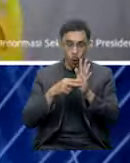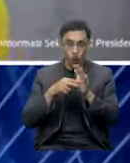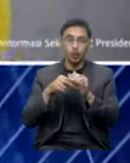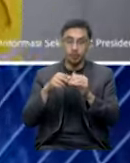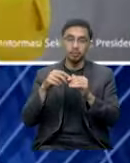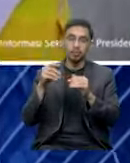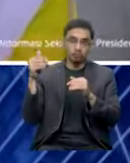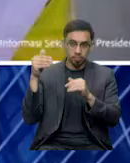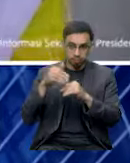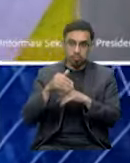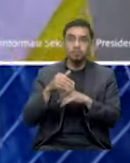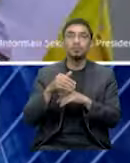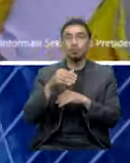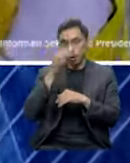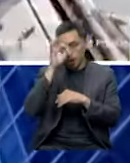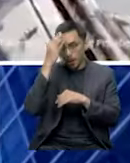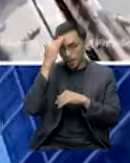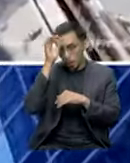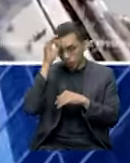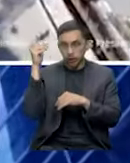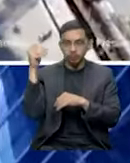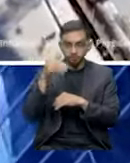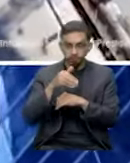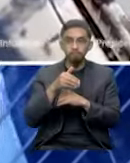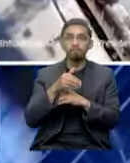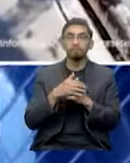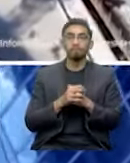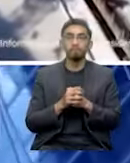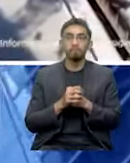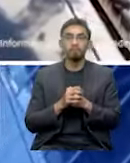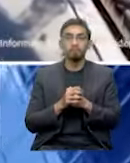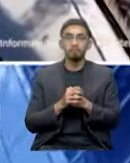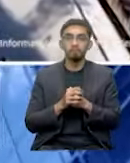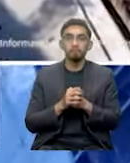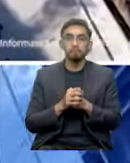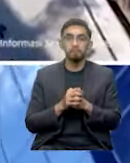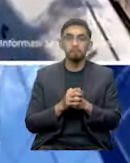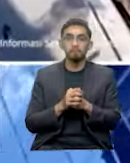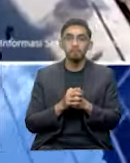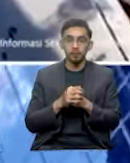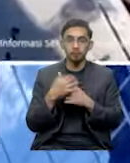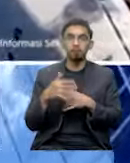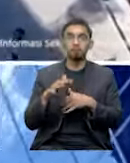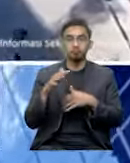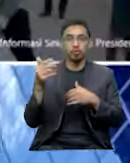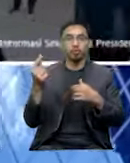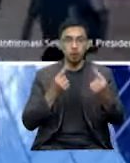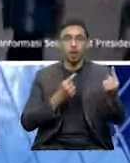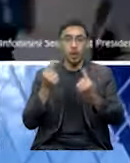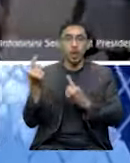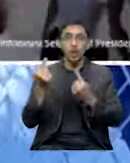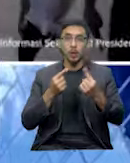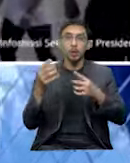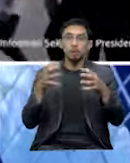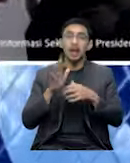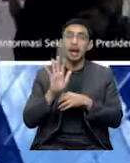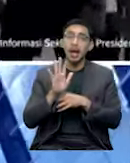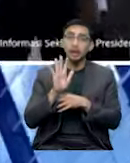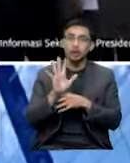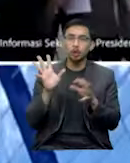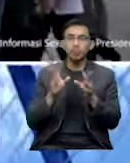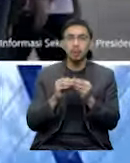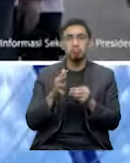oleh seluruh Kapolda dari seluruh provinsi di Indonesia, kemudian nanti juga akan dihadiri oleh